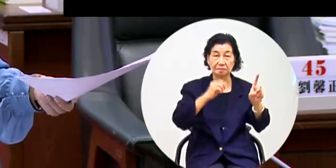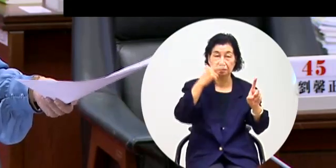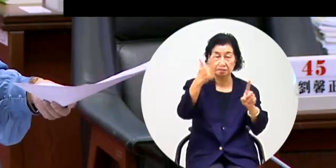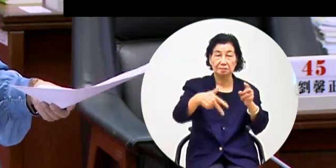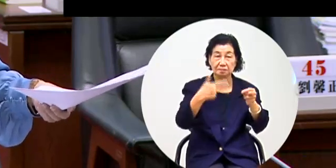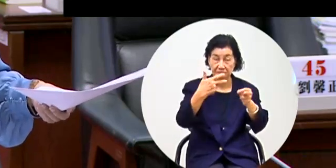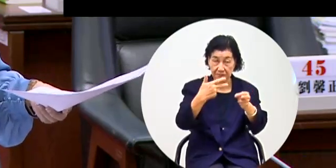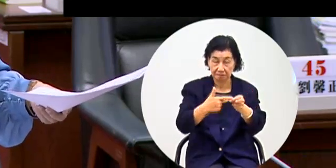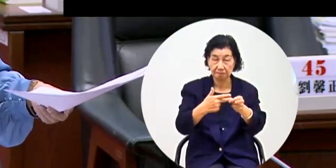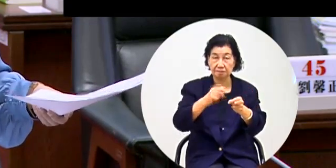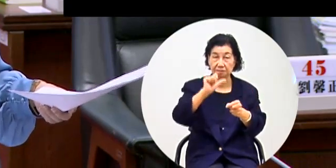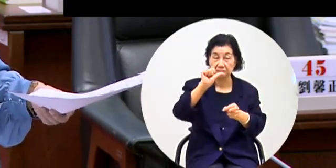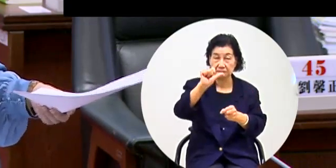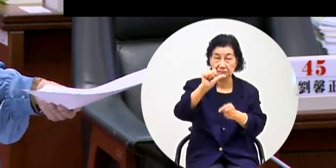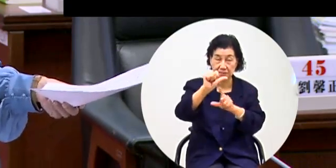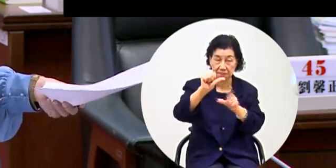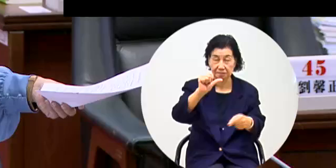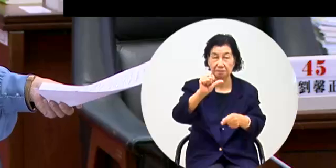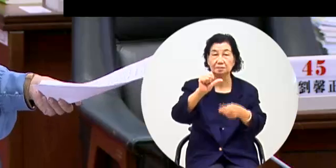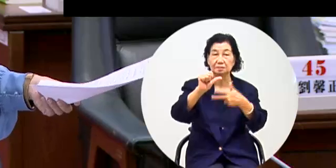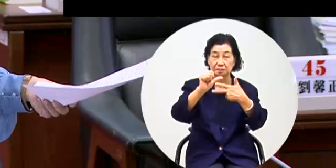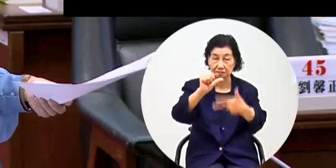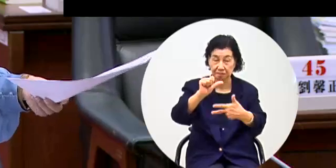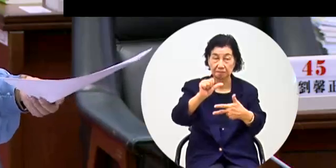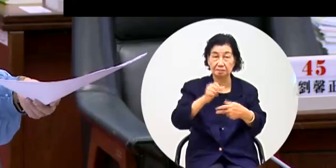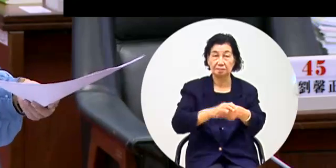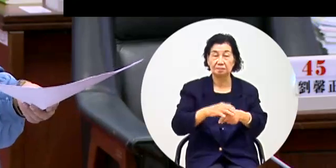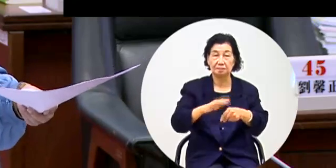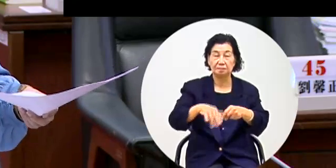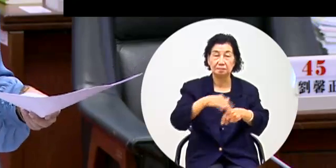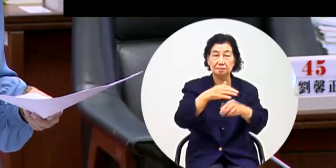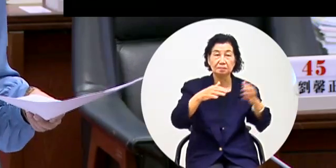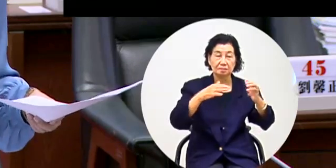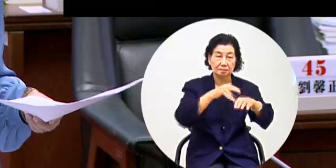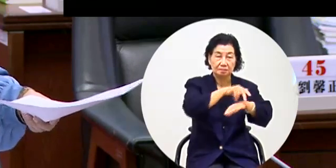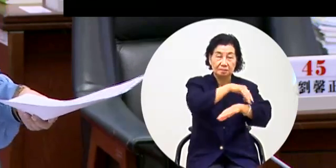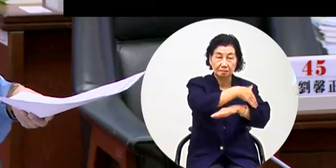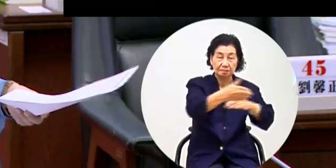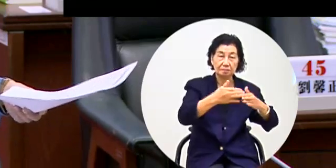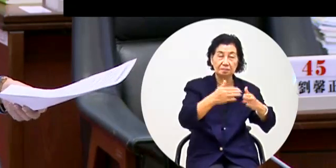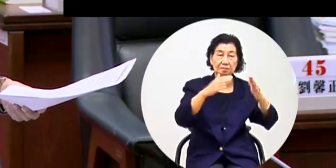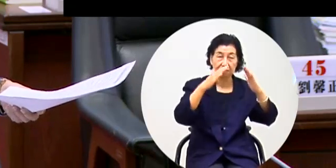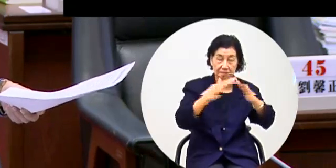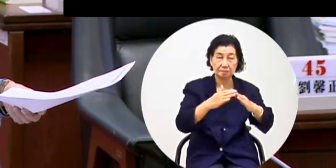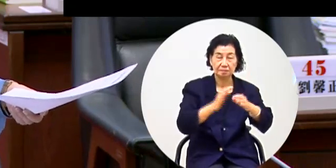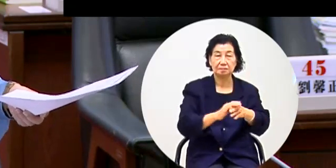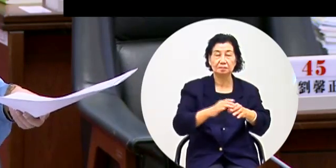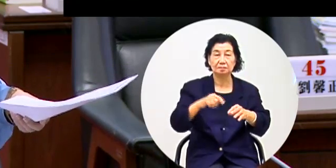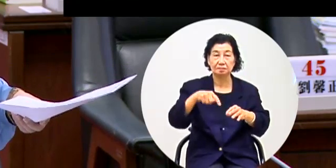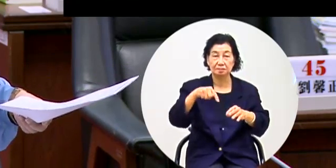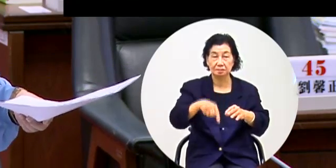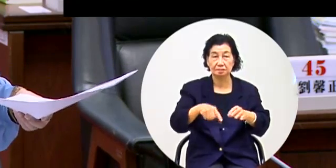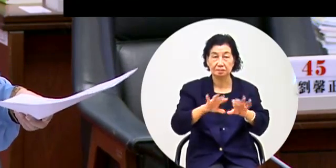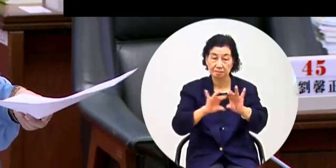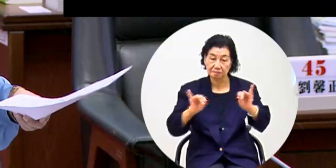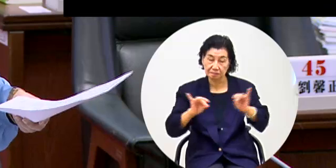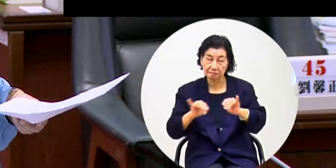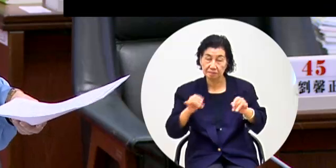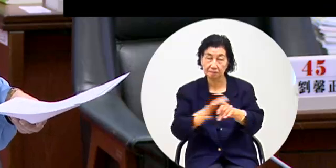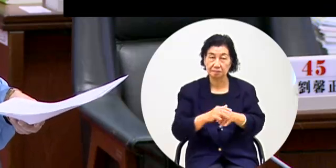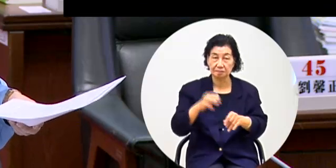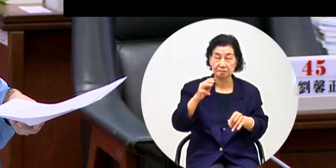要有8万公顷的土地，你的县市就是要5.3万公顷的土地。这些土地一划下去的时候，很抱歉，你